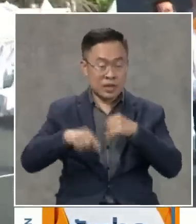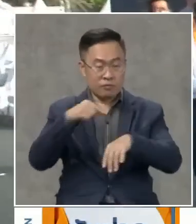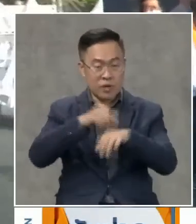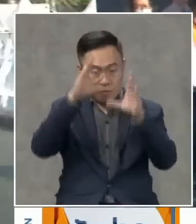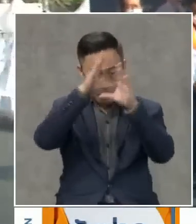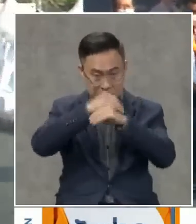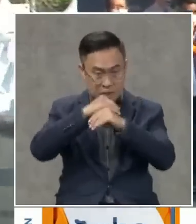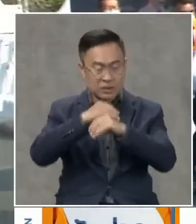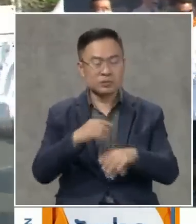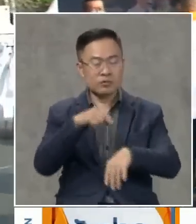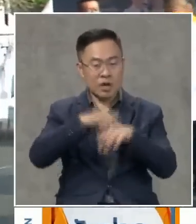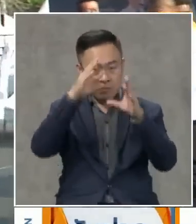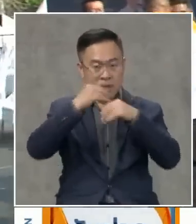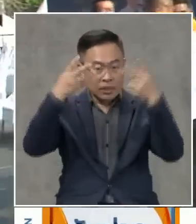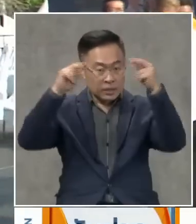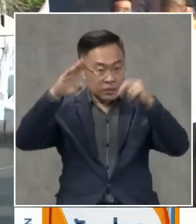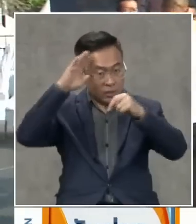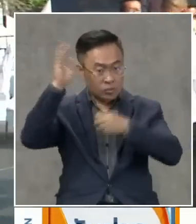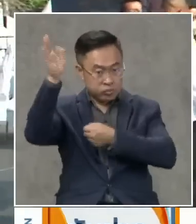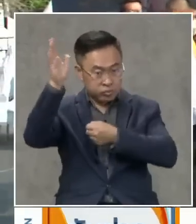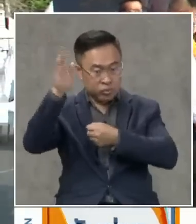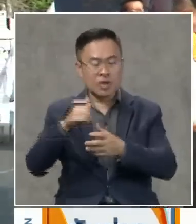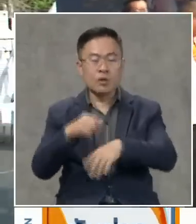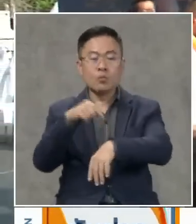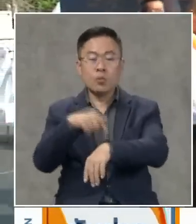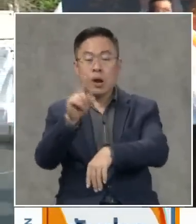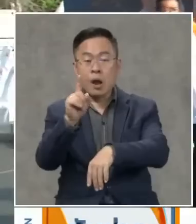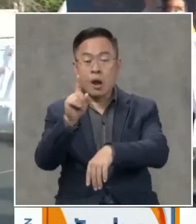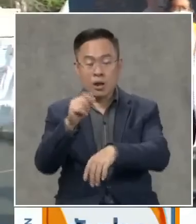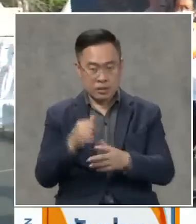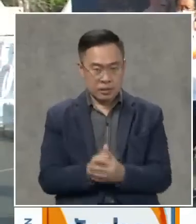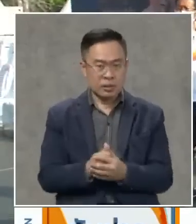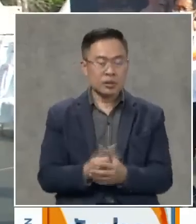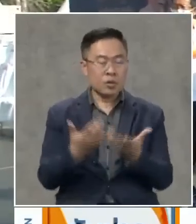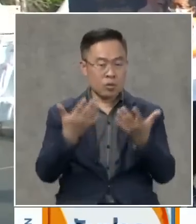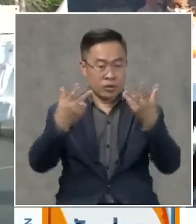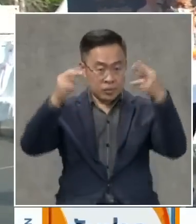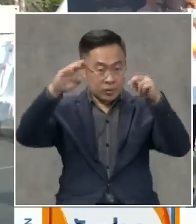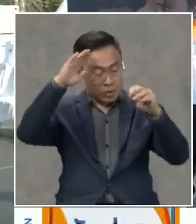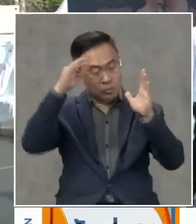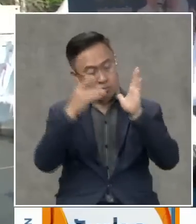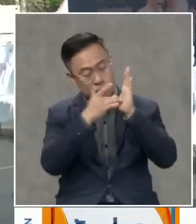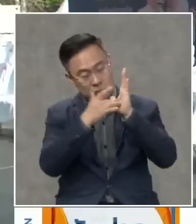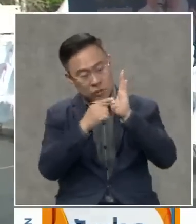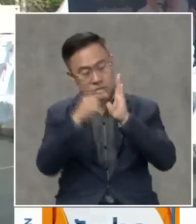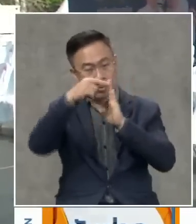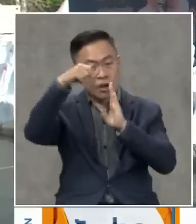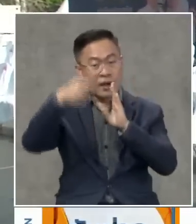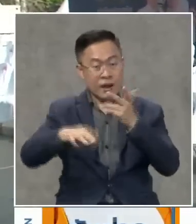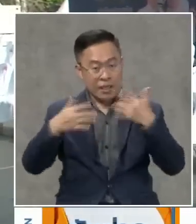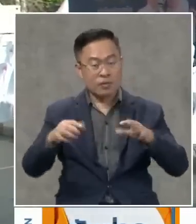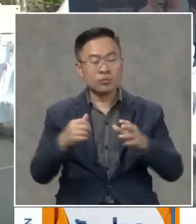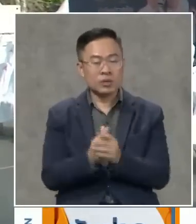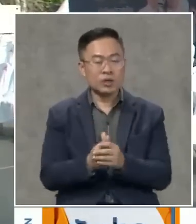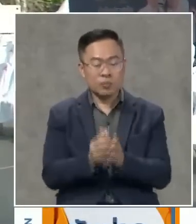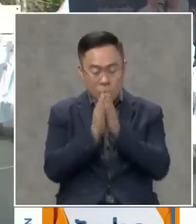ที่นายกลุงตู่เนี่ยแหละค่ะคุณผู้ชมคะตามรายงานบอกว่าพอเดินทางไปถึงเนี่ยนะคะมีพิธีบวงสรวงท่านท้